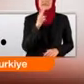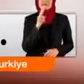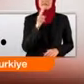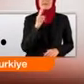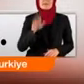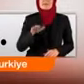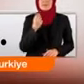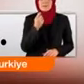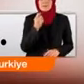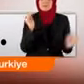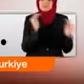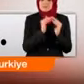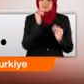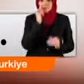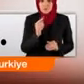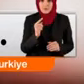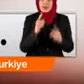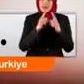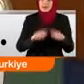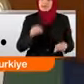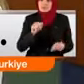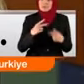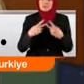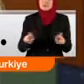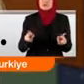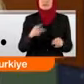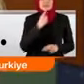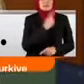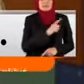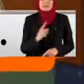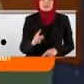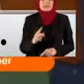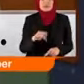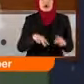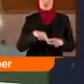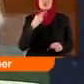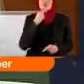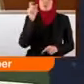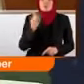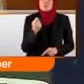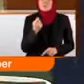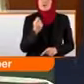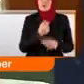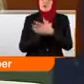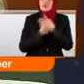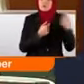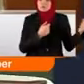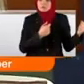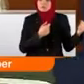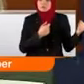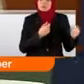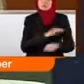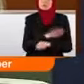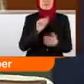karşılığında hesabı açılacağını ifade ettin Arzum Koyuncu'dan ücret almasına rağmen ya da sosyal medya